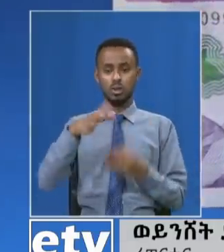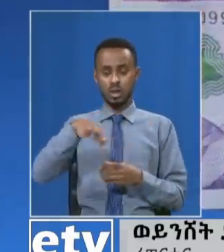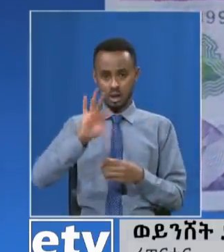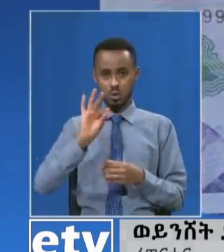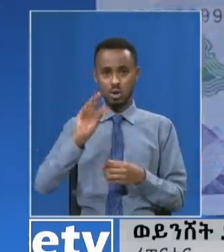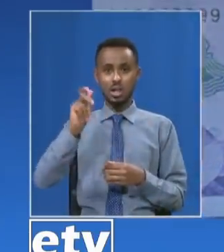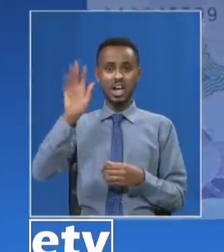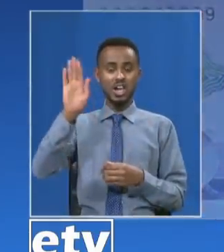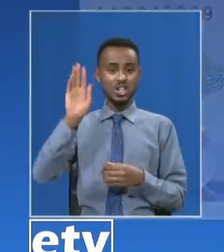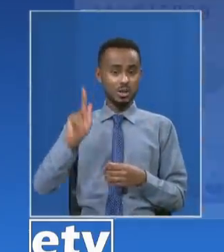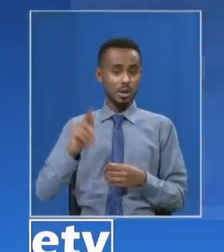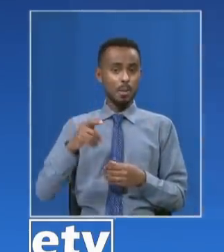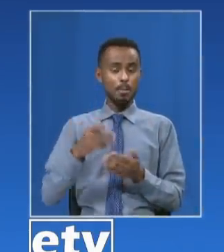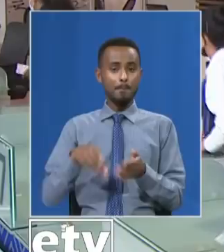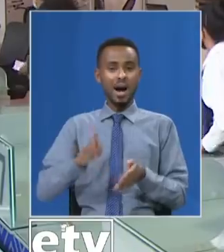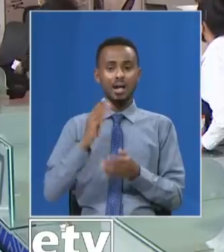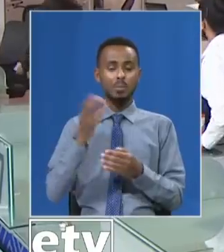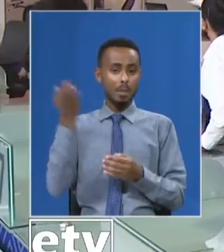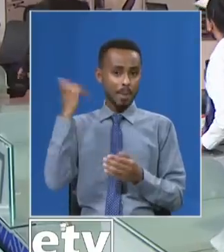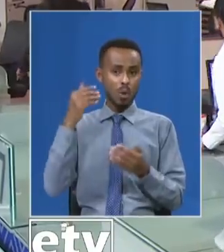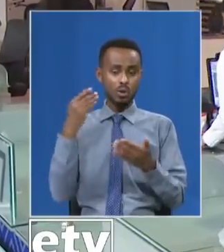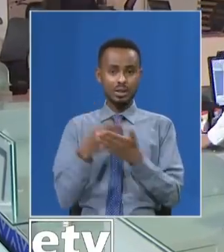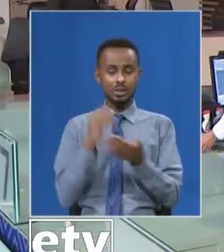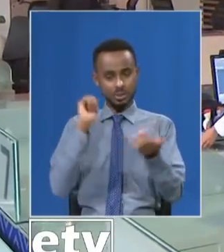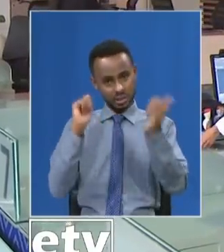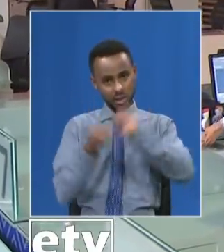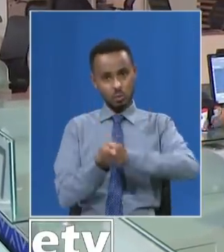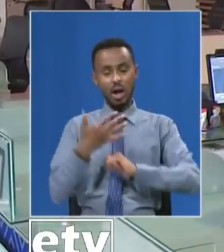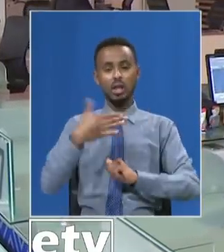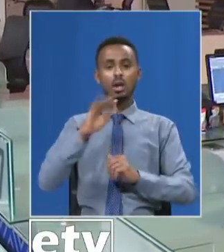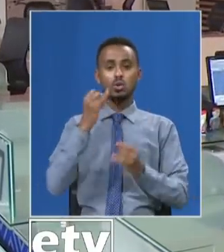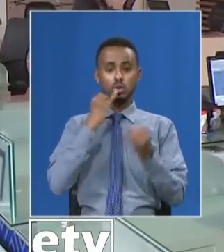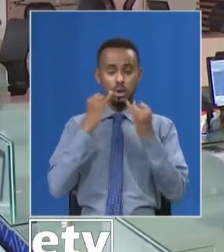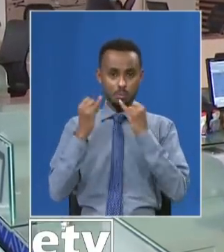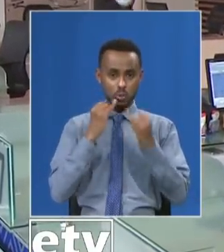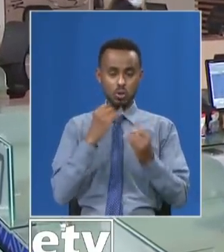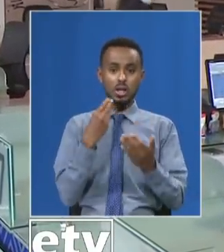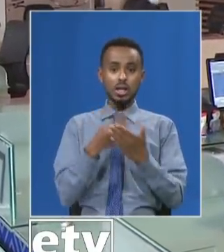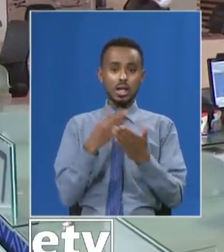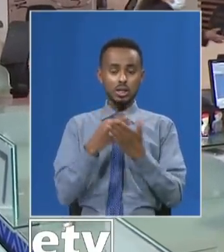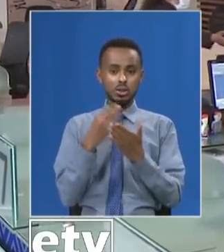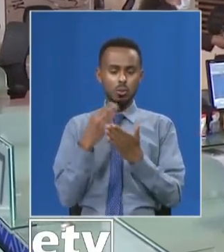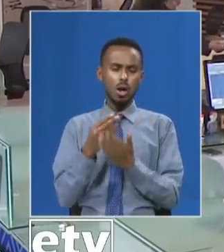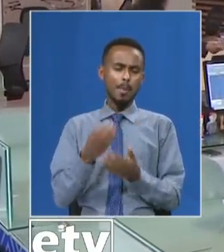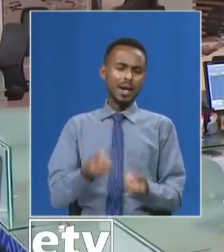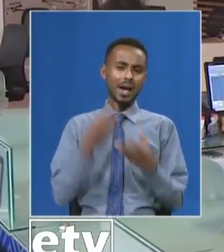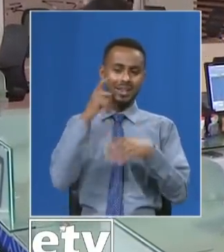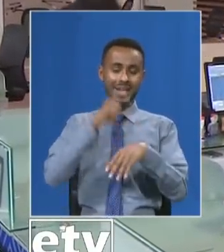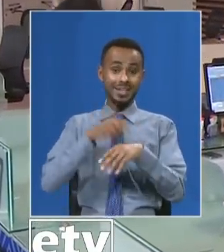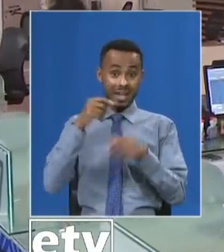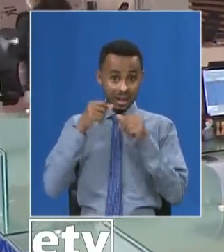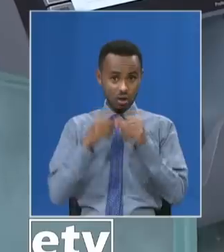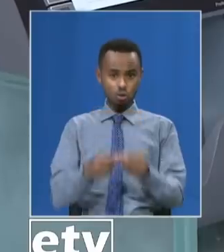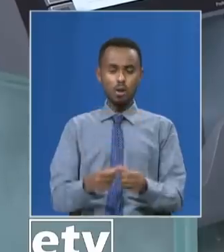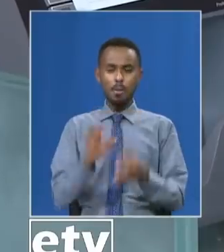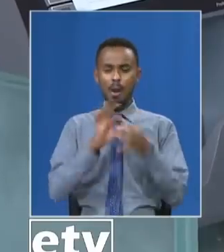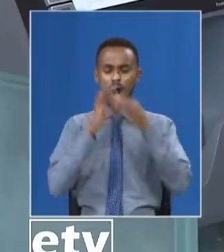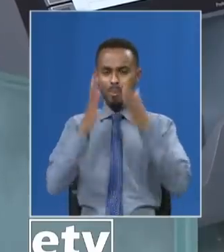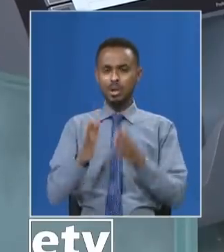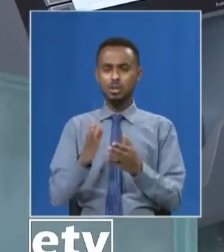ይገኛሉ። በዳሽን ባንክም ነባሩ ኖት በአዲሱ ሲለውጥ ያገኘናቸው ደንበኞች የብር ኖቱን ለበርካታ ጊዜያት እንዲቆይ